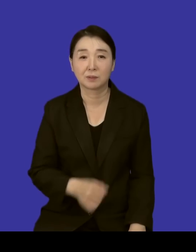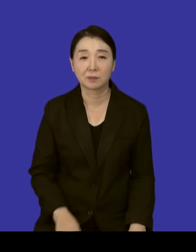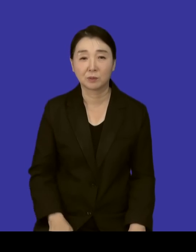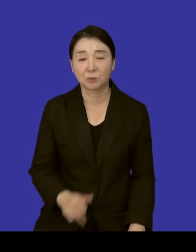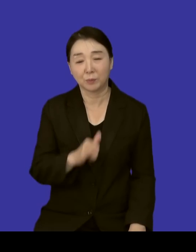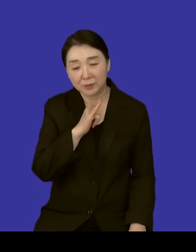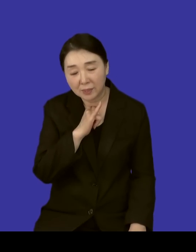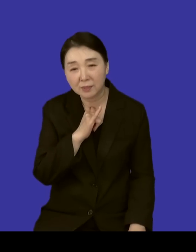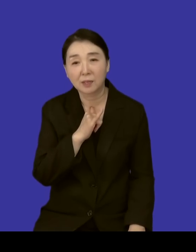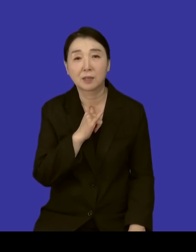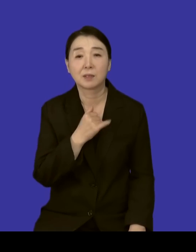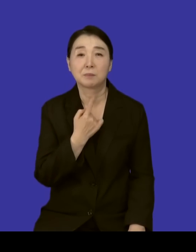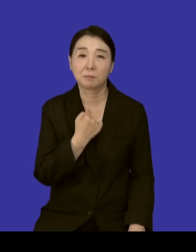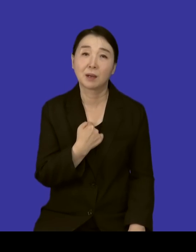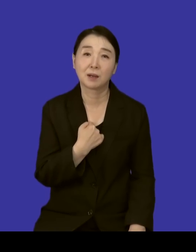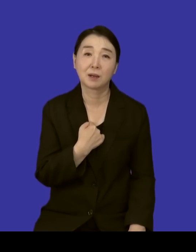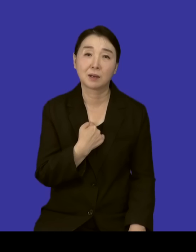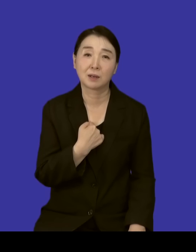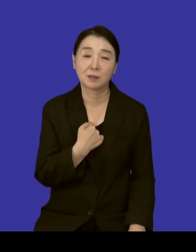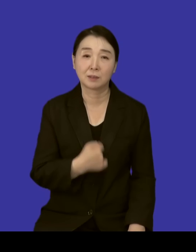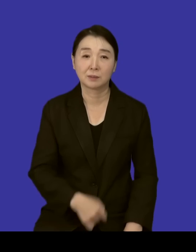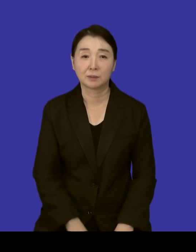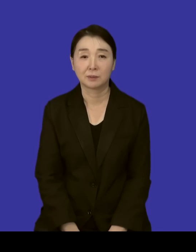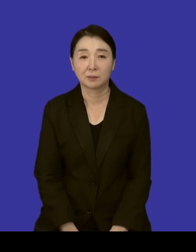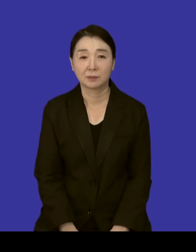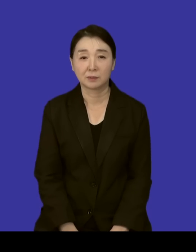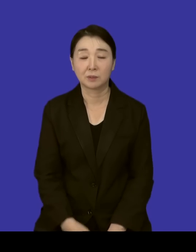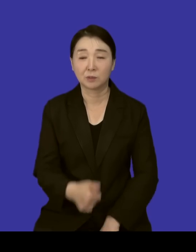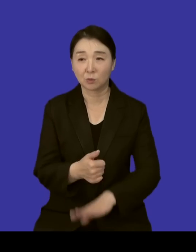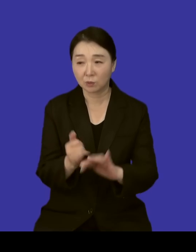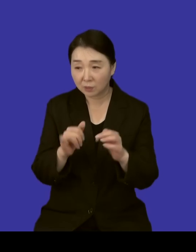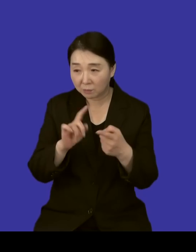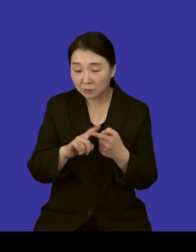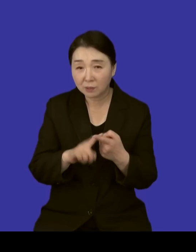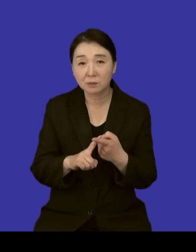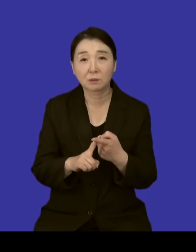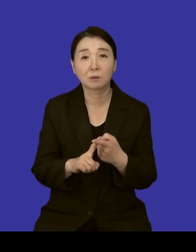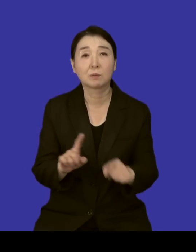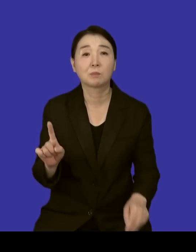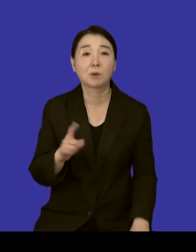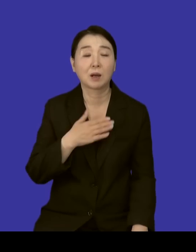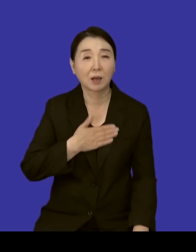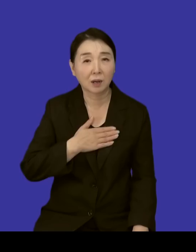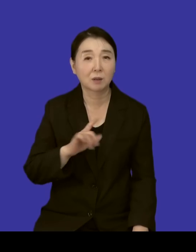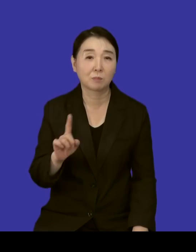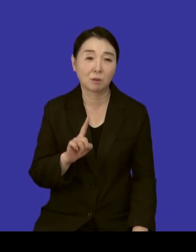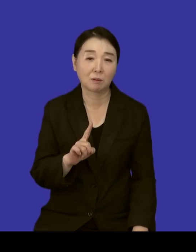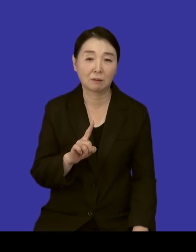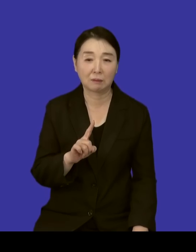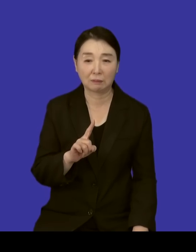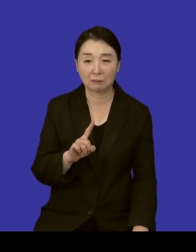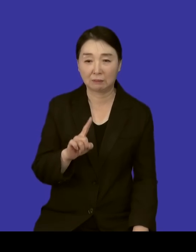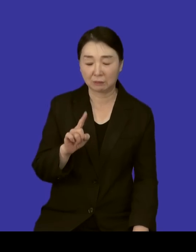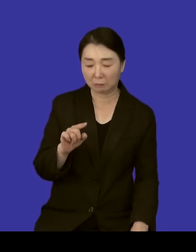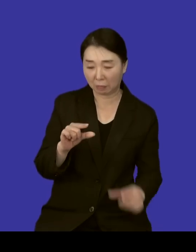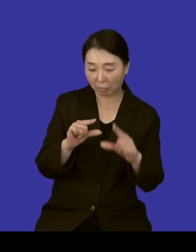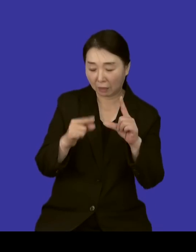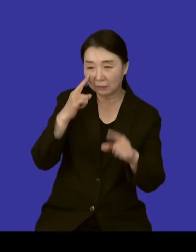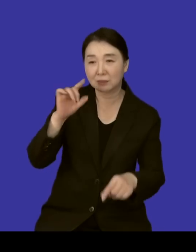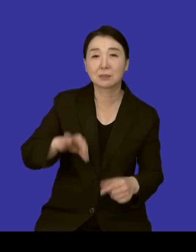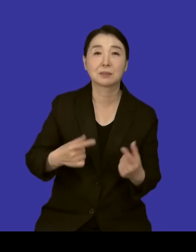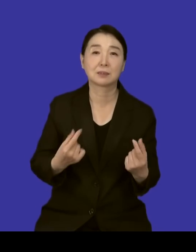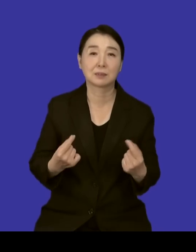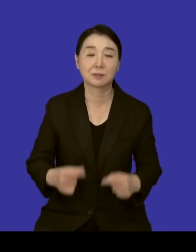자살 기도도 했고, 그러니까 내가 사람에 대해서 아는 것이 얼마나 얄팍한가 이